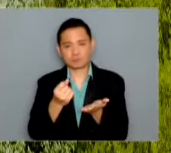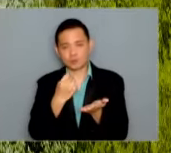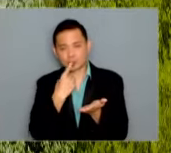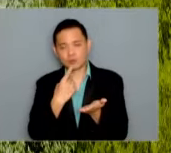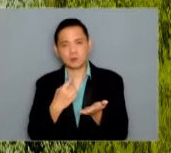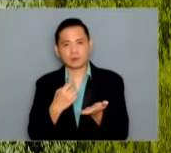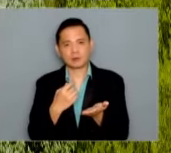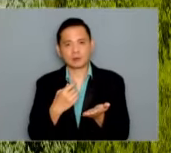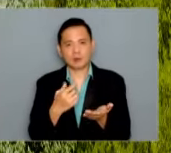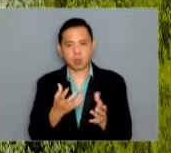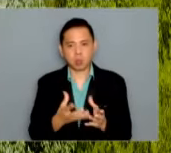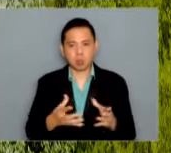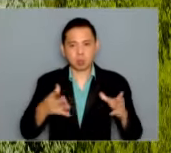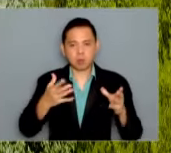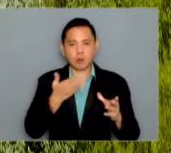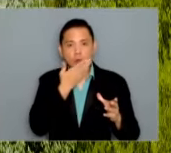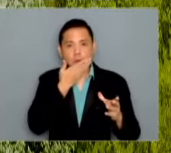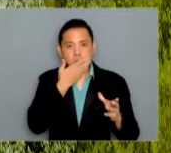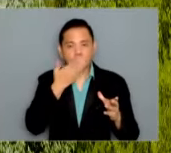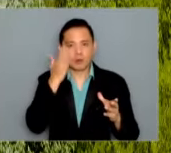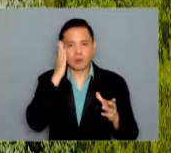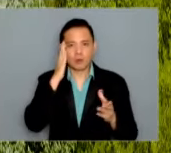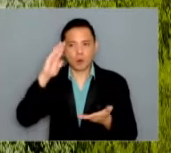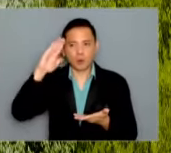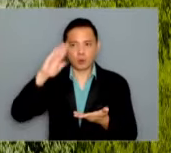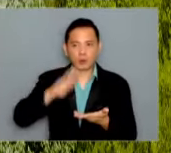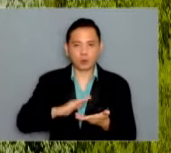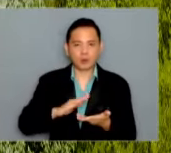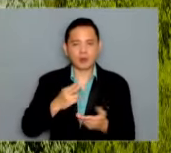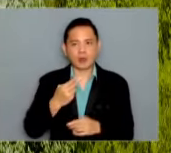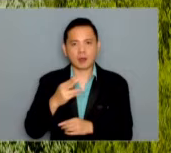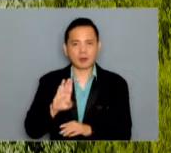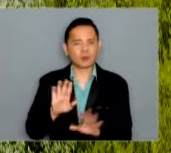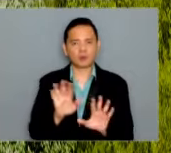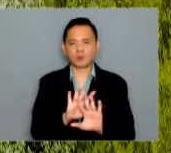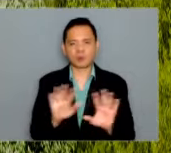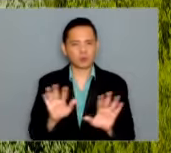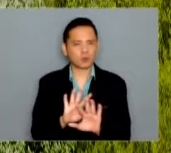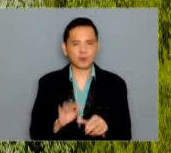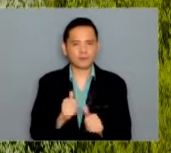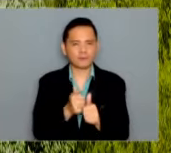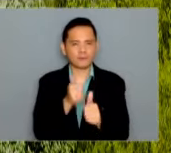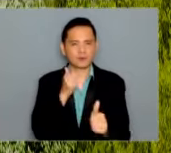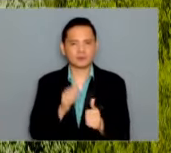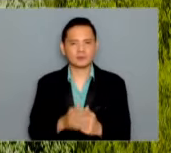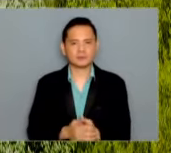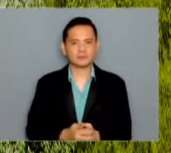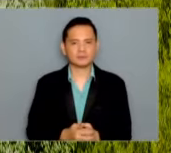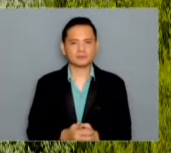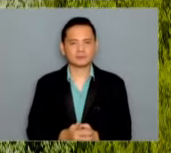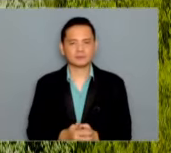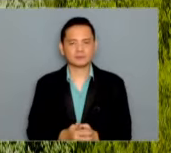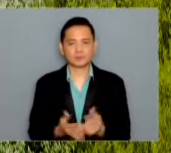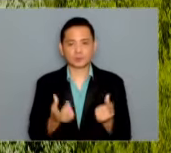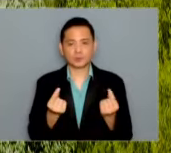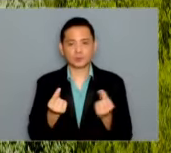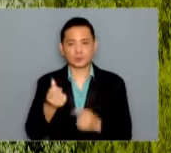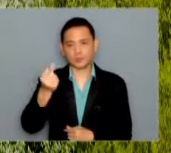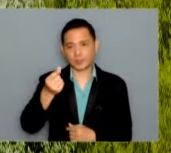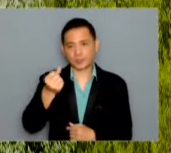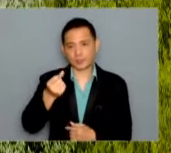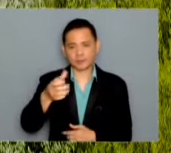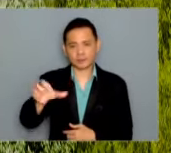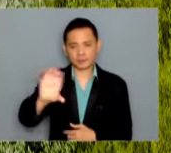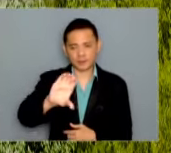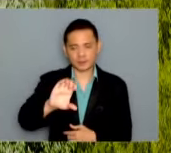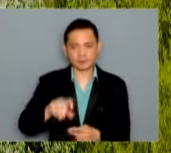bagsak yung asukal. So ayaw din naman natin na mag-hypoglycemia sila. So yun, naglagay din tayo dito ng all-purpose cream at saka naglagay tayo ng condensed